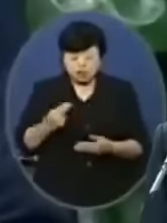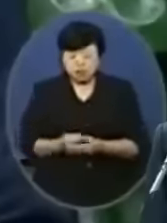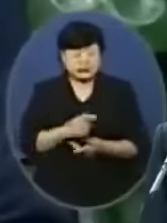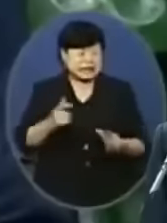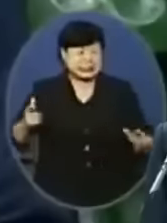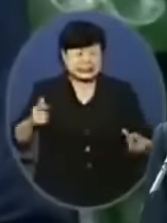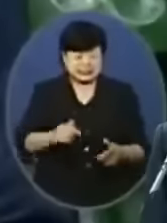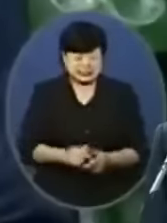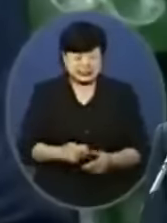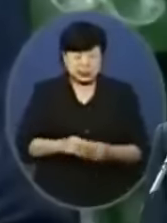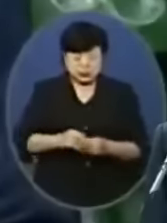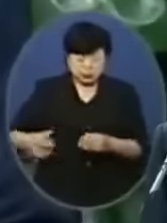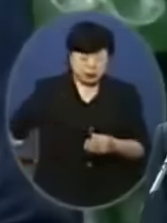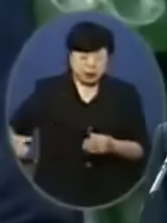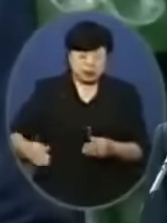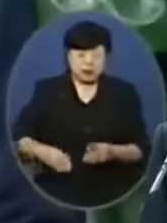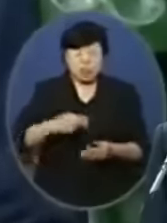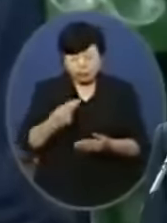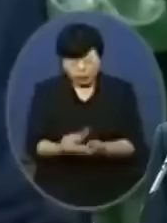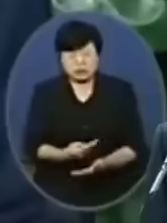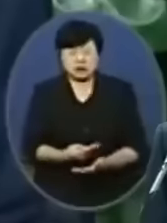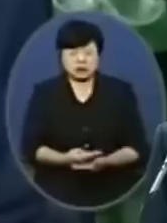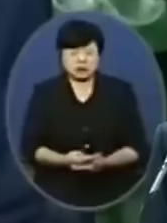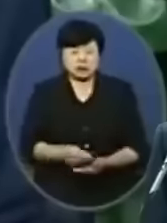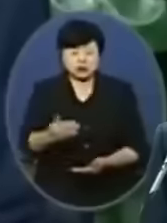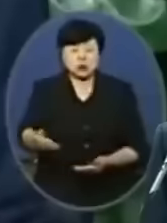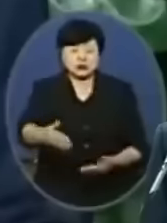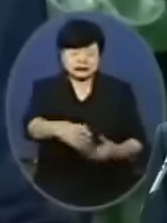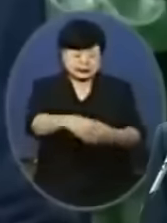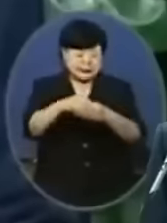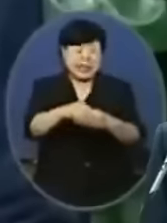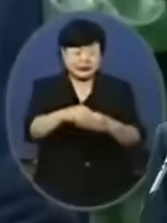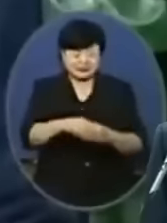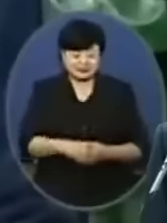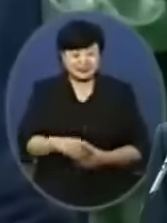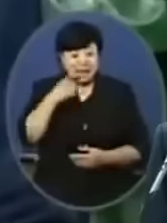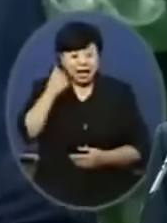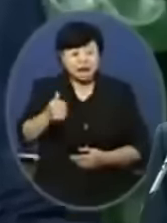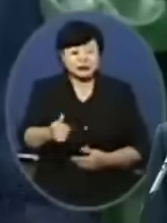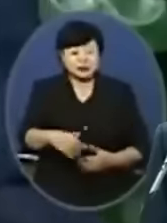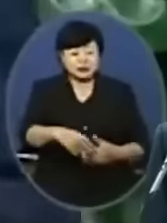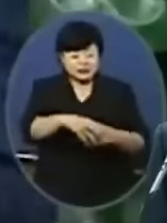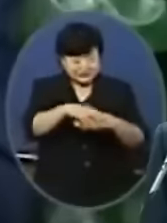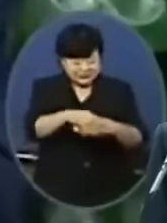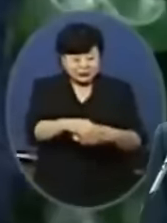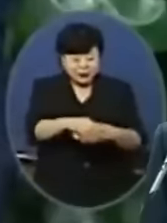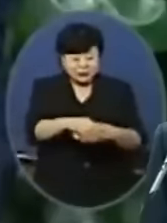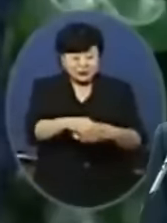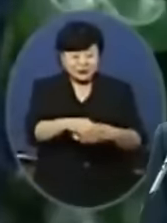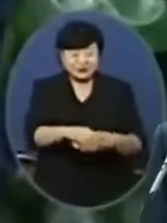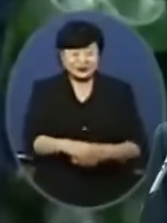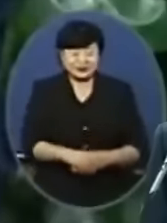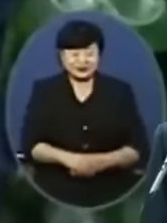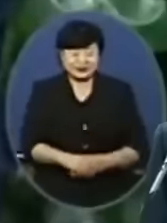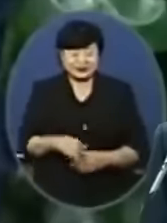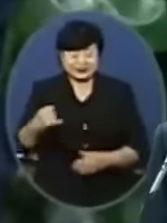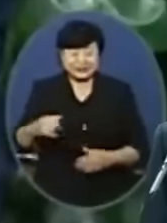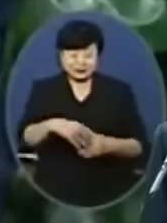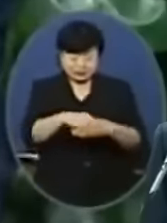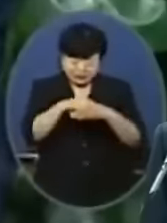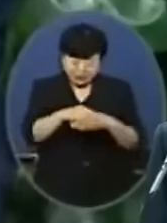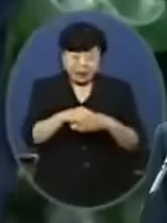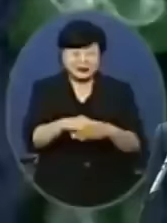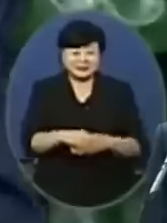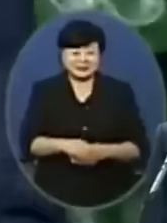넘어지지만 안 붙잡아주면 넘어지지 않느냐. 자 손 내놓아라. 아버지 손이 소도방 같은 손이 딸의 손을